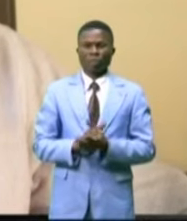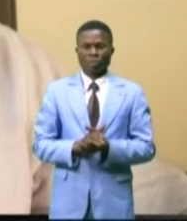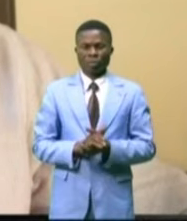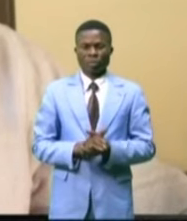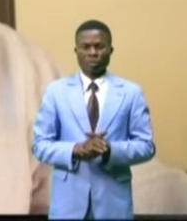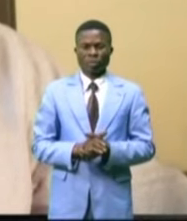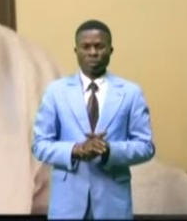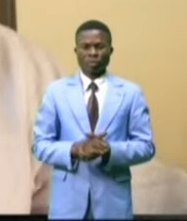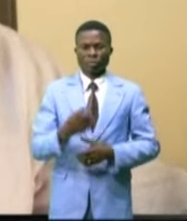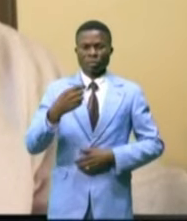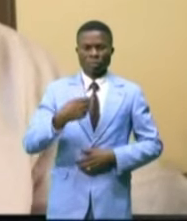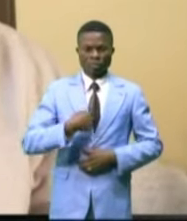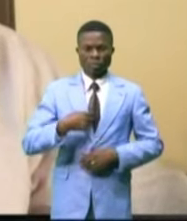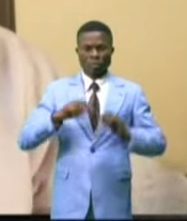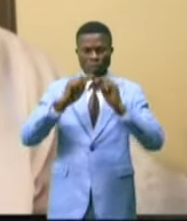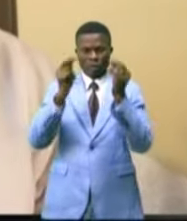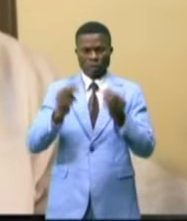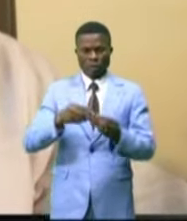majoritéjorité